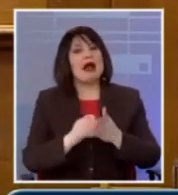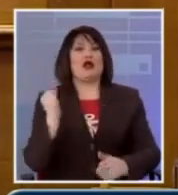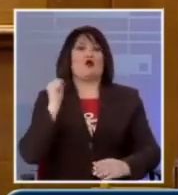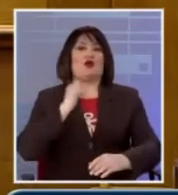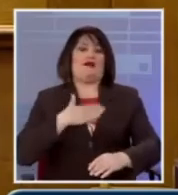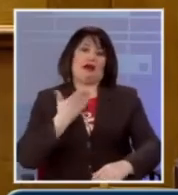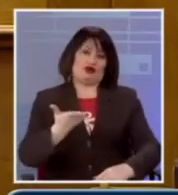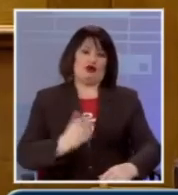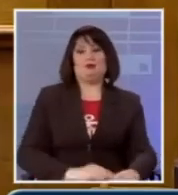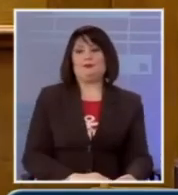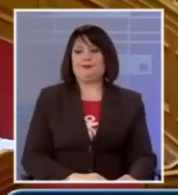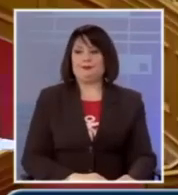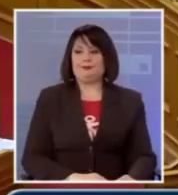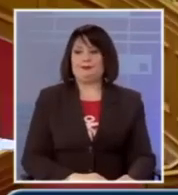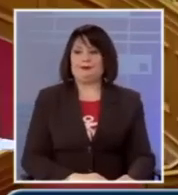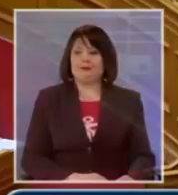ισχυρή. Σας ευχαριστώ πάρα πολύ.